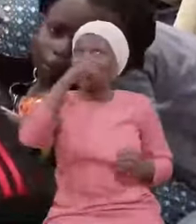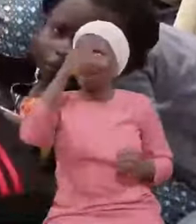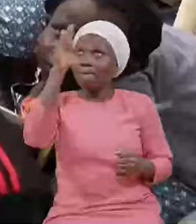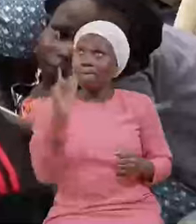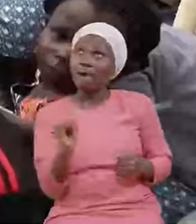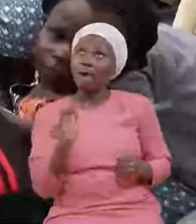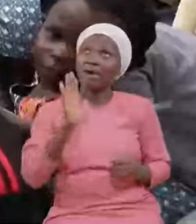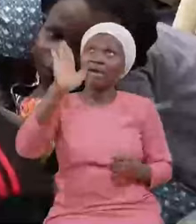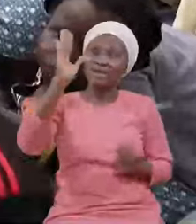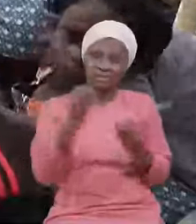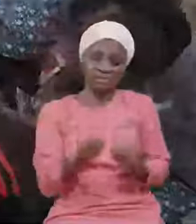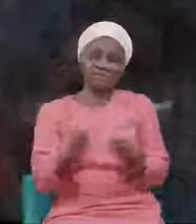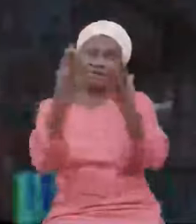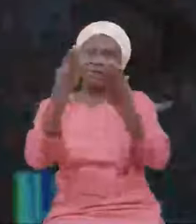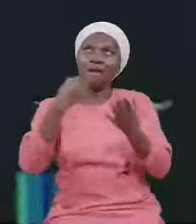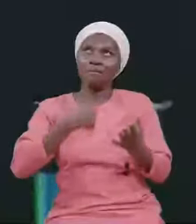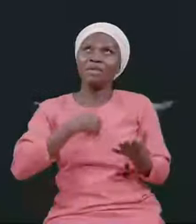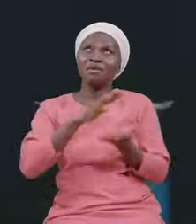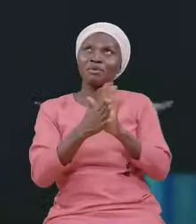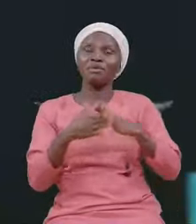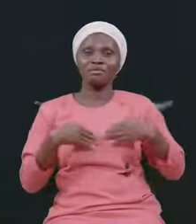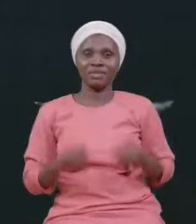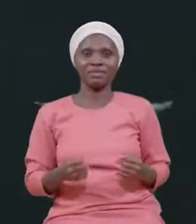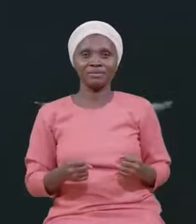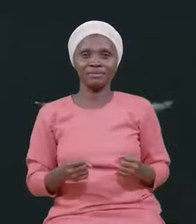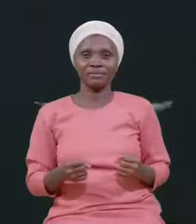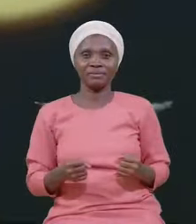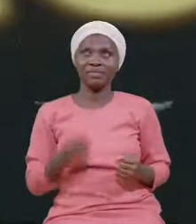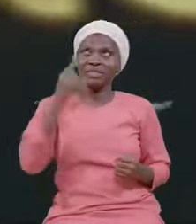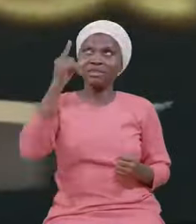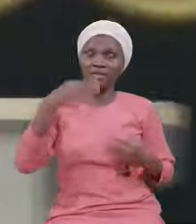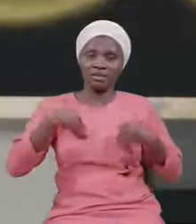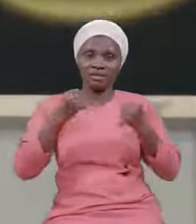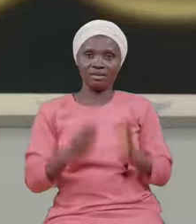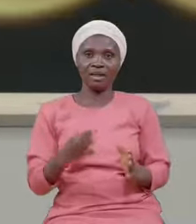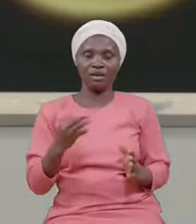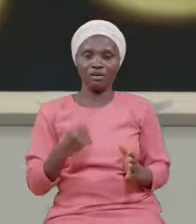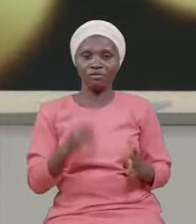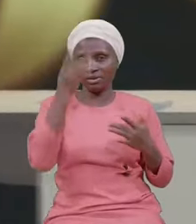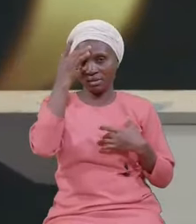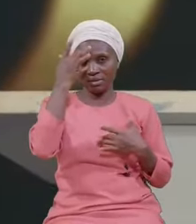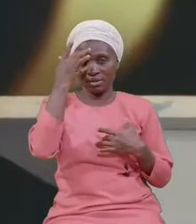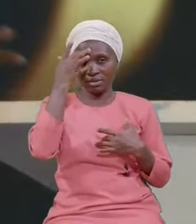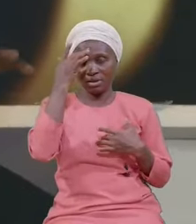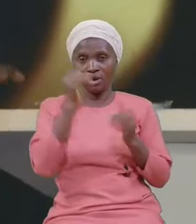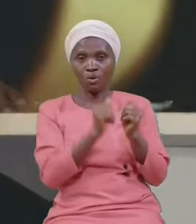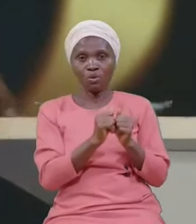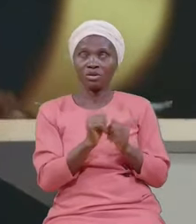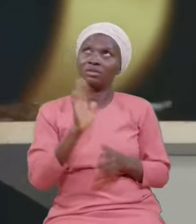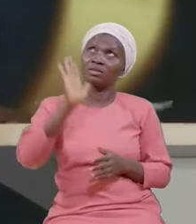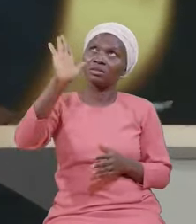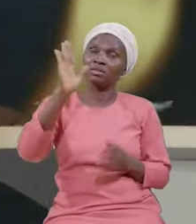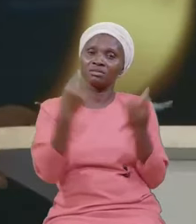guéri. Le guérisseur des malades par ses